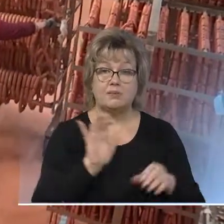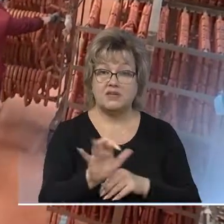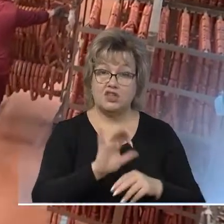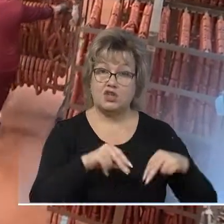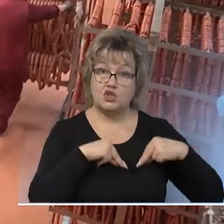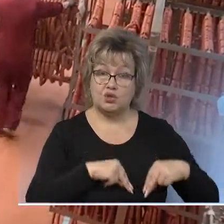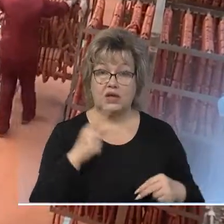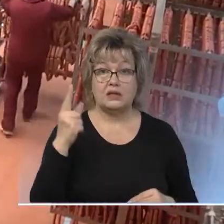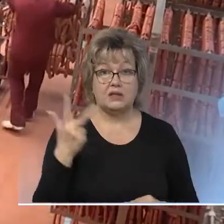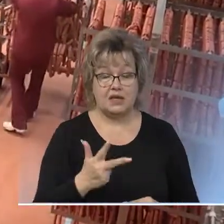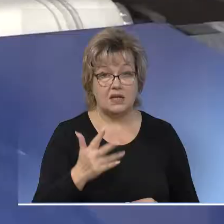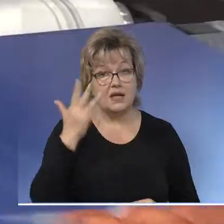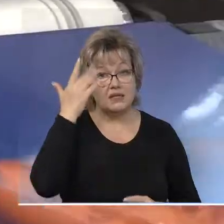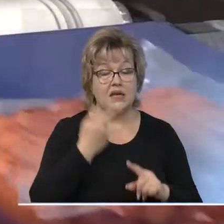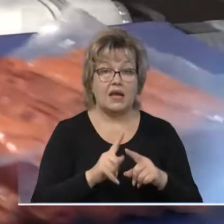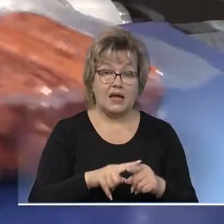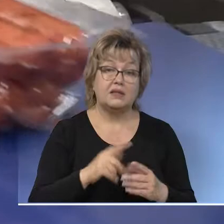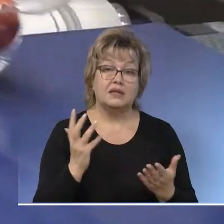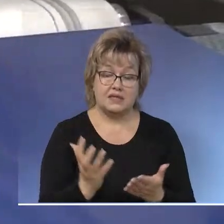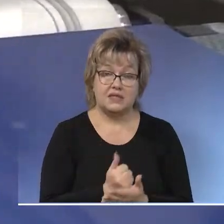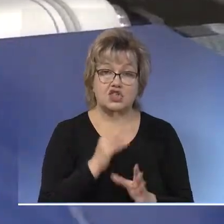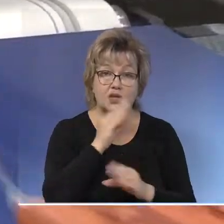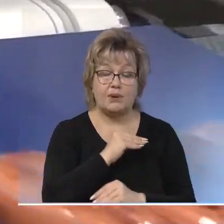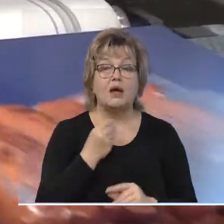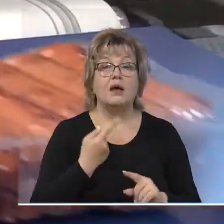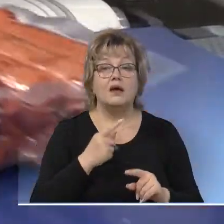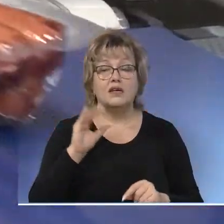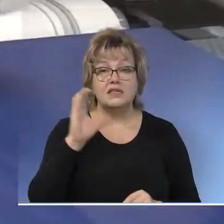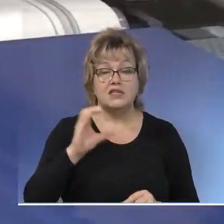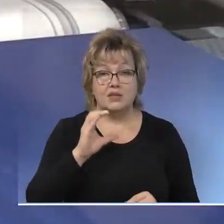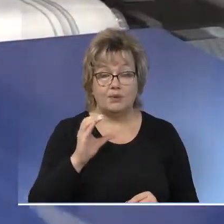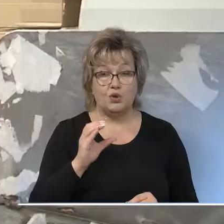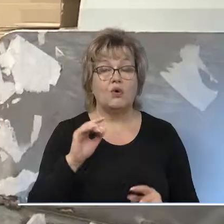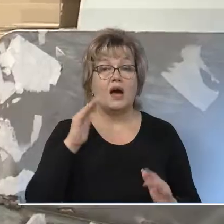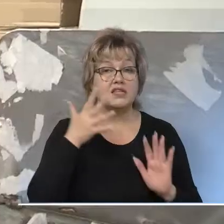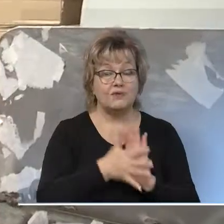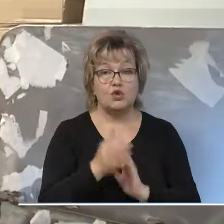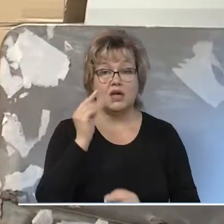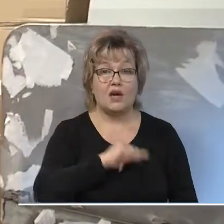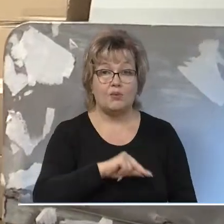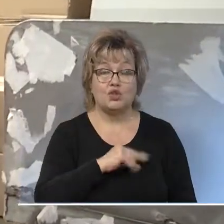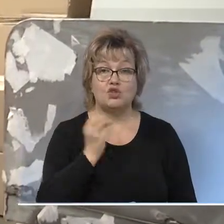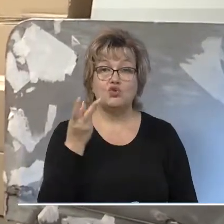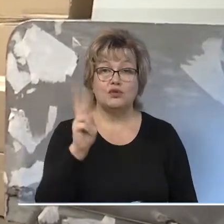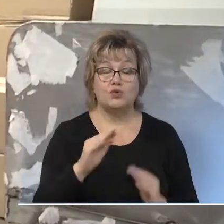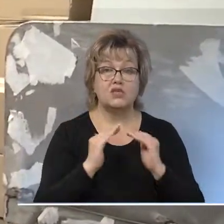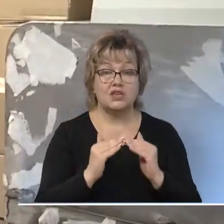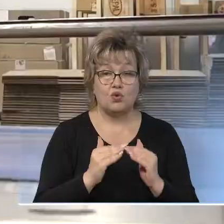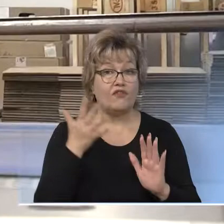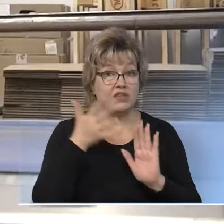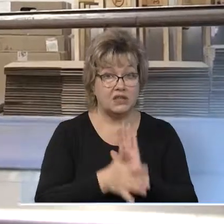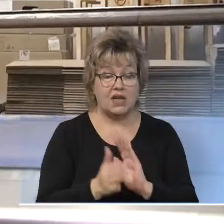повысить производительность труда на треть, и цель эта вполне достижима. К сентябрю бережливые технологии освоят работники еще